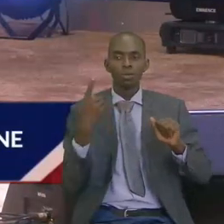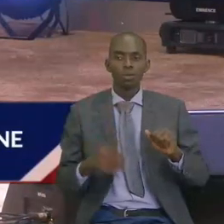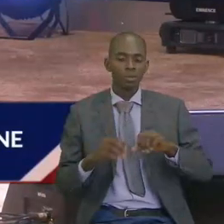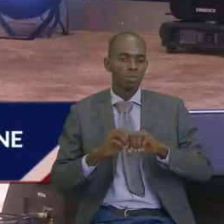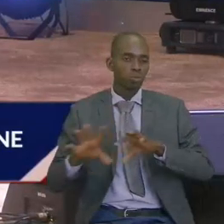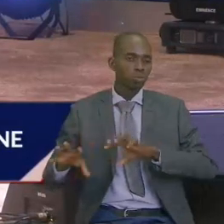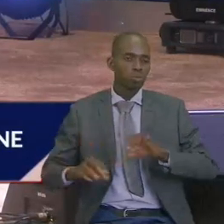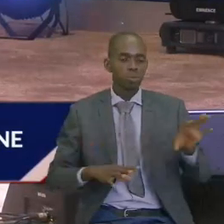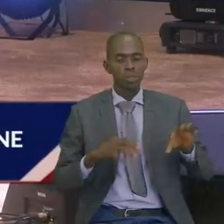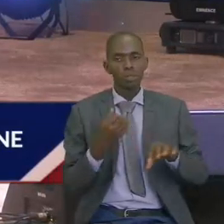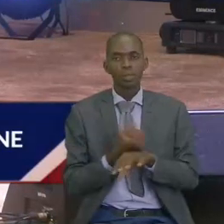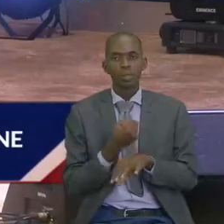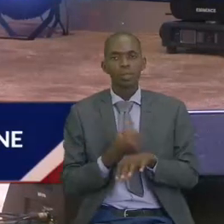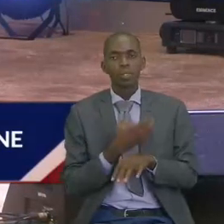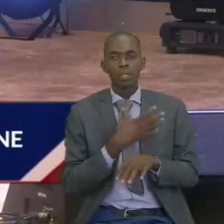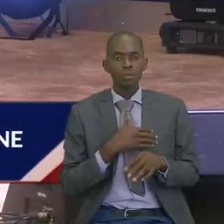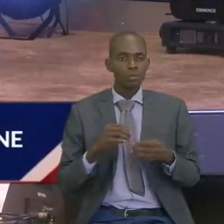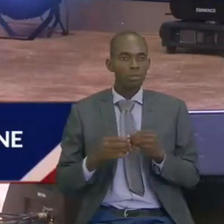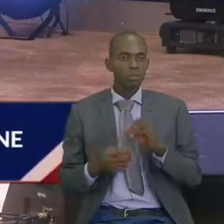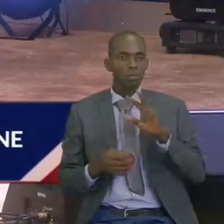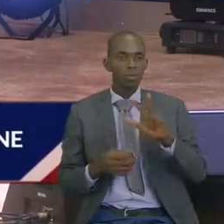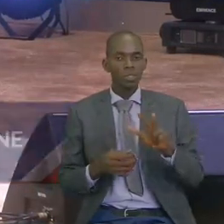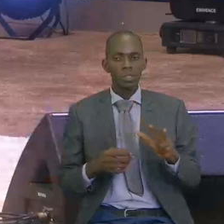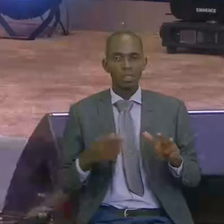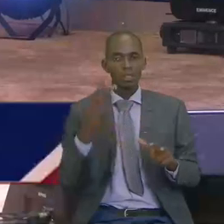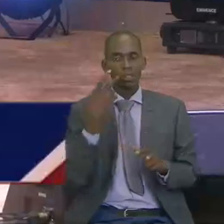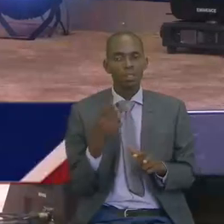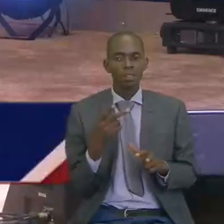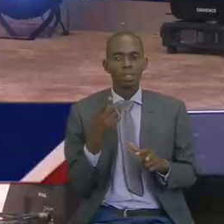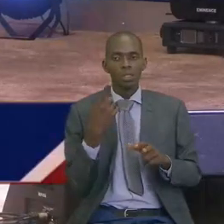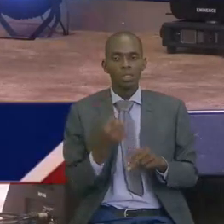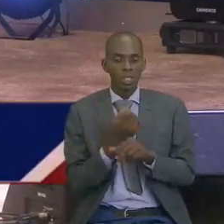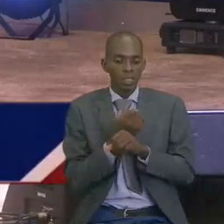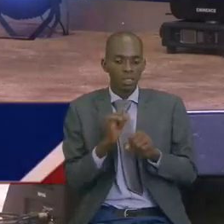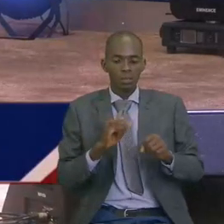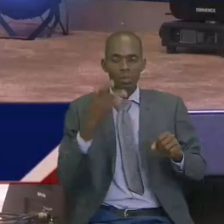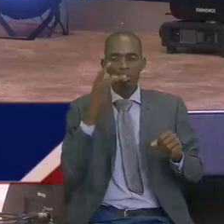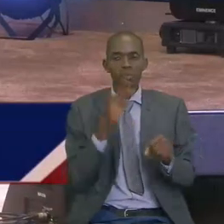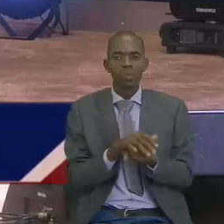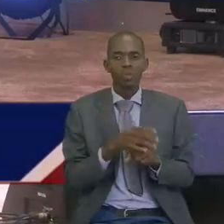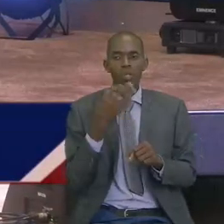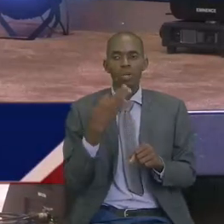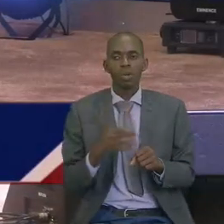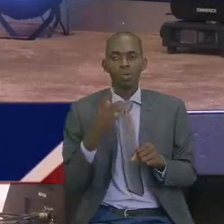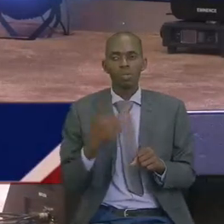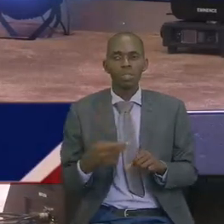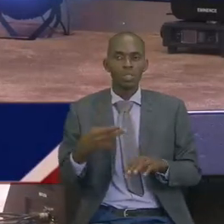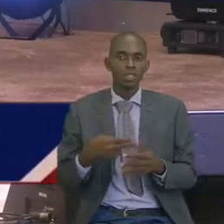ou l'avènement soudain de la pierre qui écrase. 3. La promesse